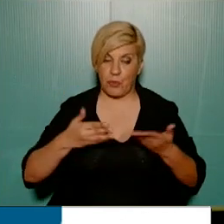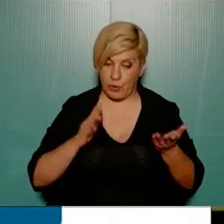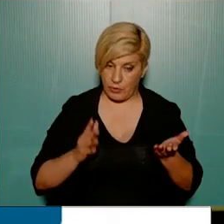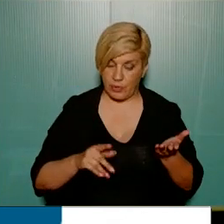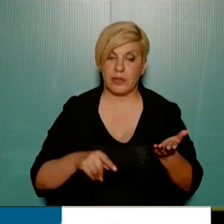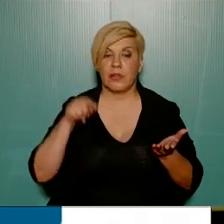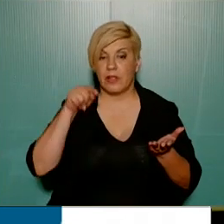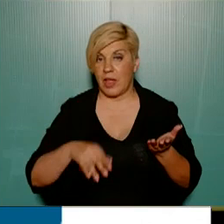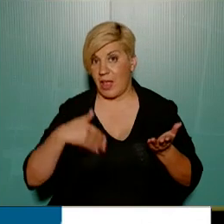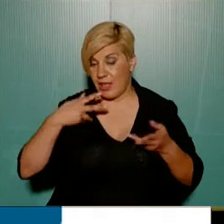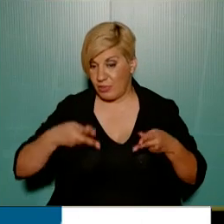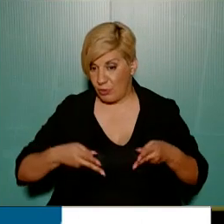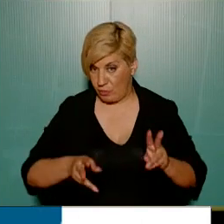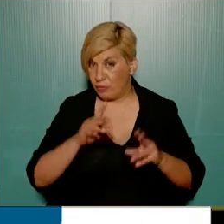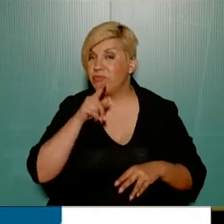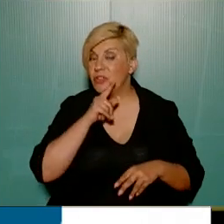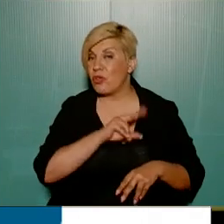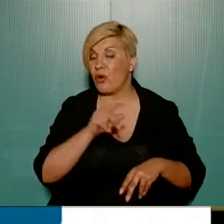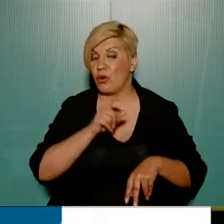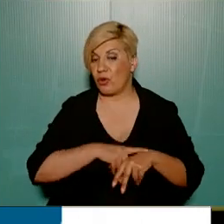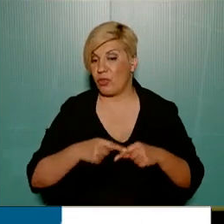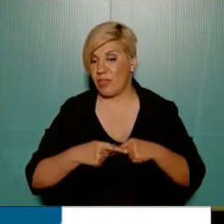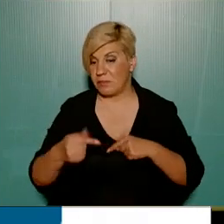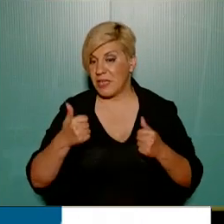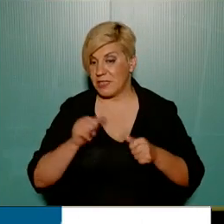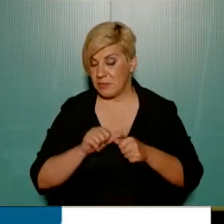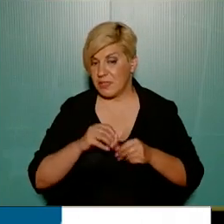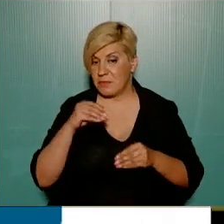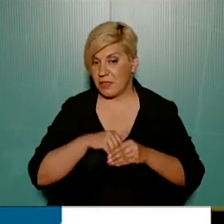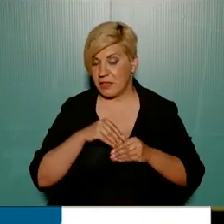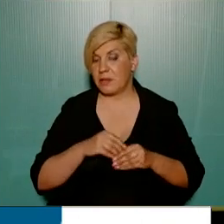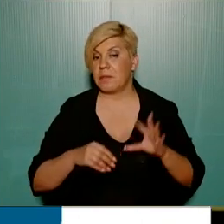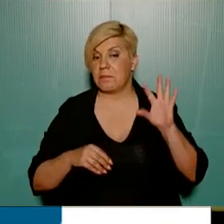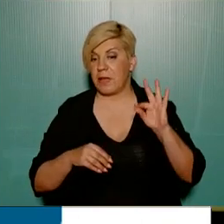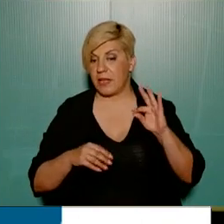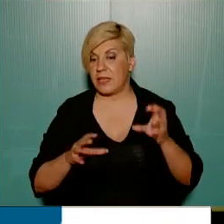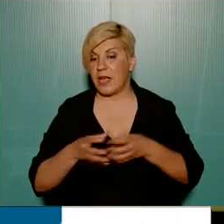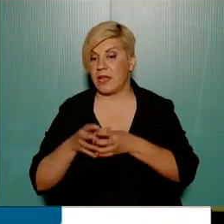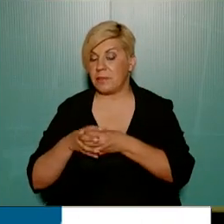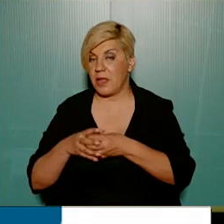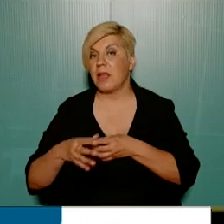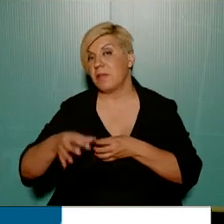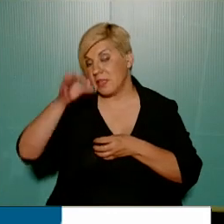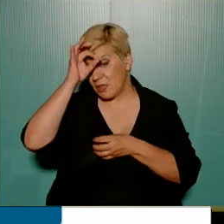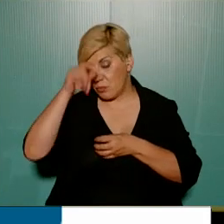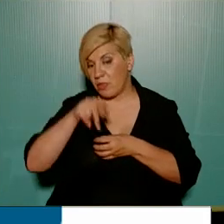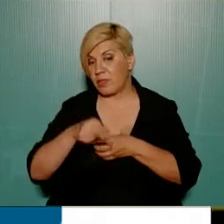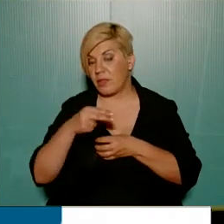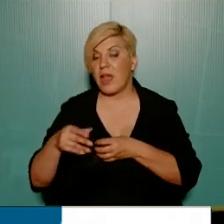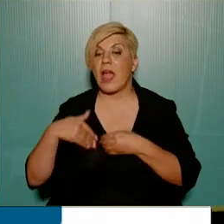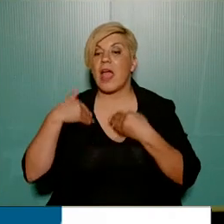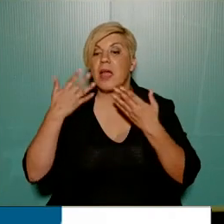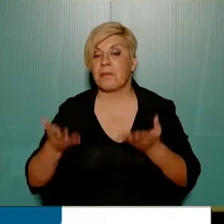το παράνομο υπαίθριο εμπόριο κατά το ίδιο χρονικό διάστημα, συμμετείχαμε σε 50 κλιμάκια με την ελληνική αστυνομία για θέμα